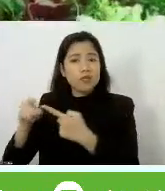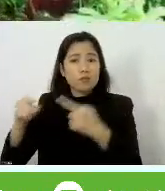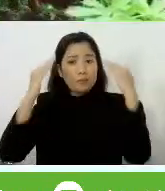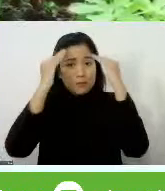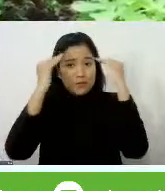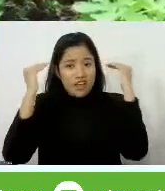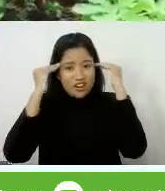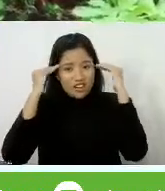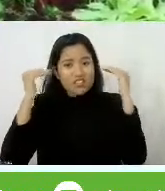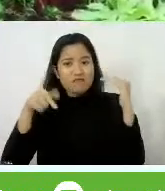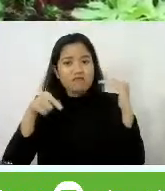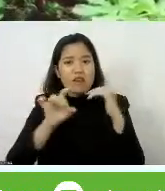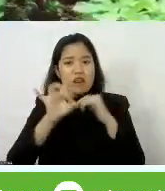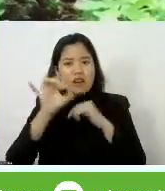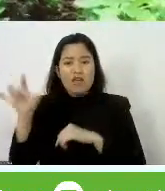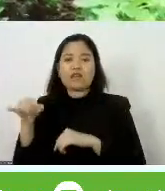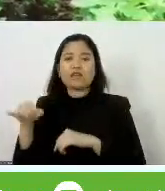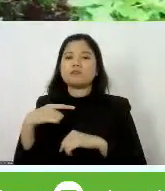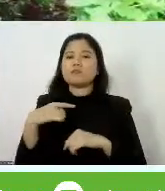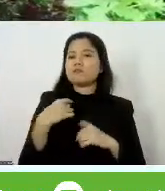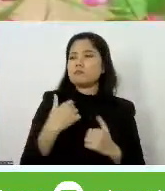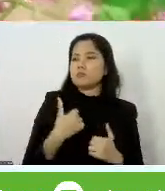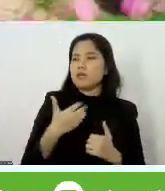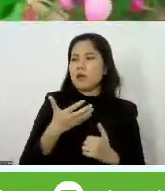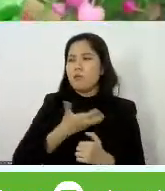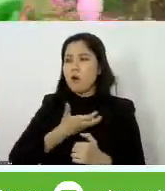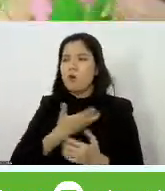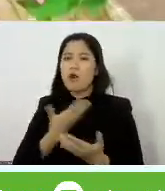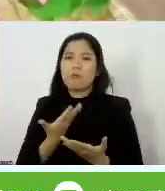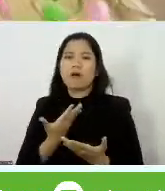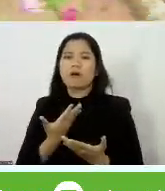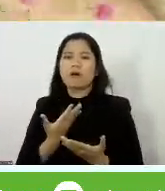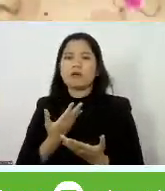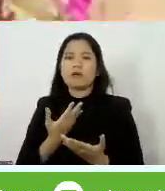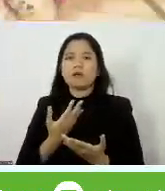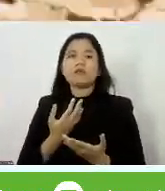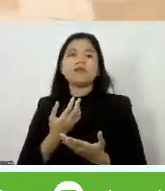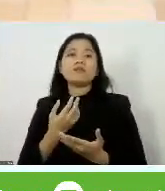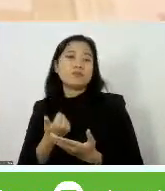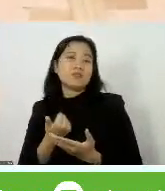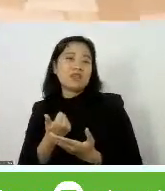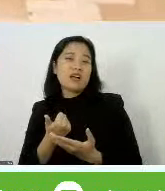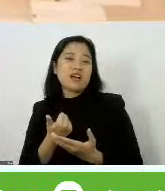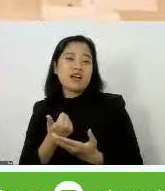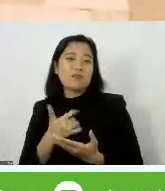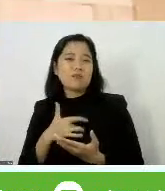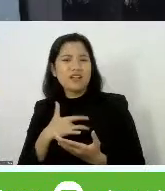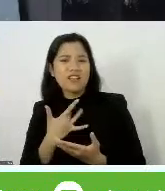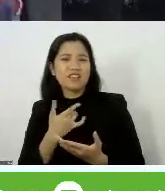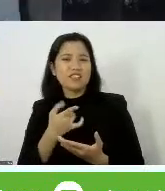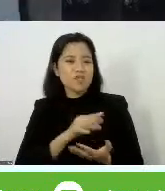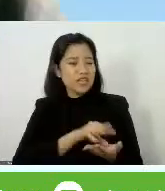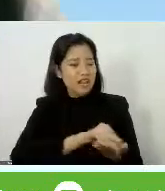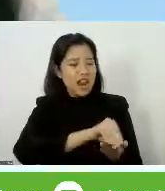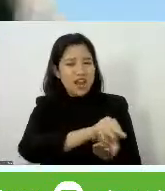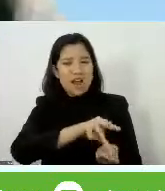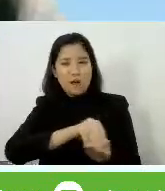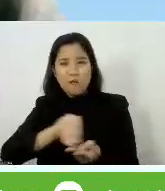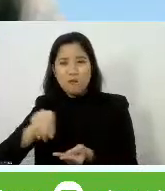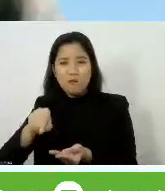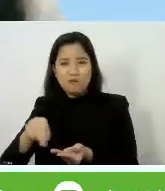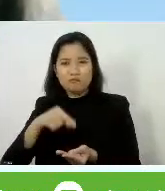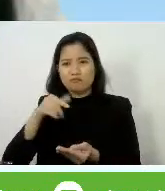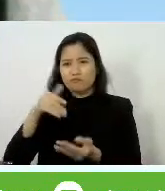jadi pengen apa-apa pengen juga ngerasain siswa apa ya makanan kita sendiri uh